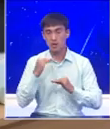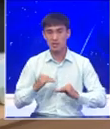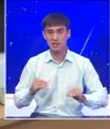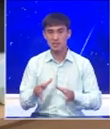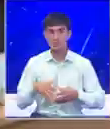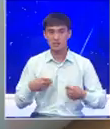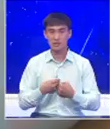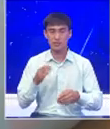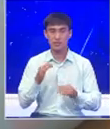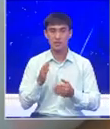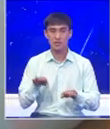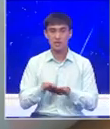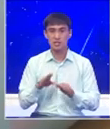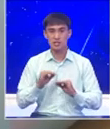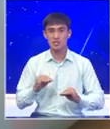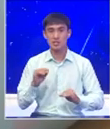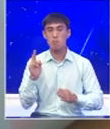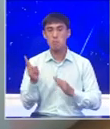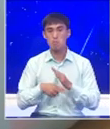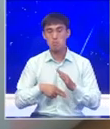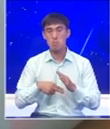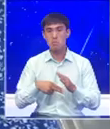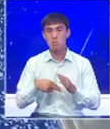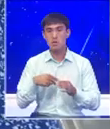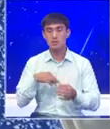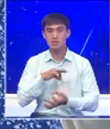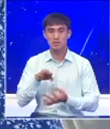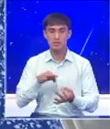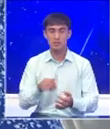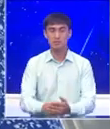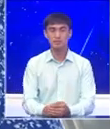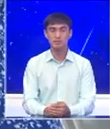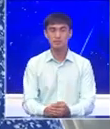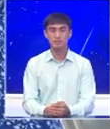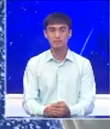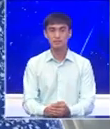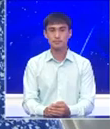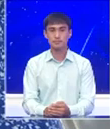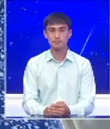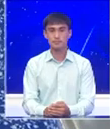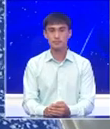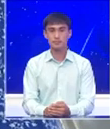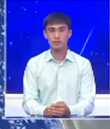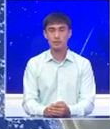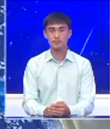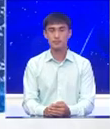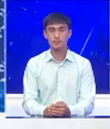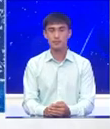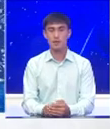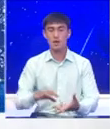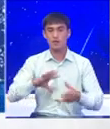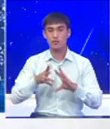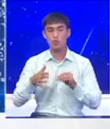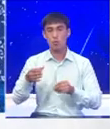семей, а также детям, оставшимся без попечения родителей. Жалко. Конкурс поинша, очереди 25 грант бөлінген. Всего